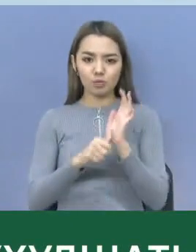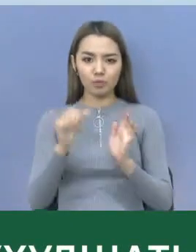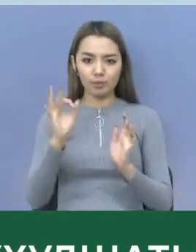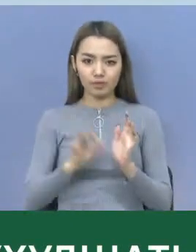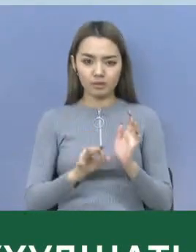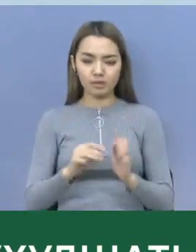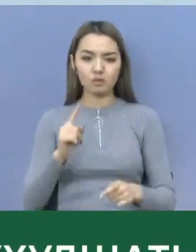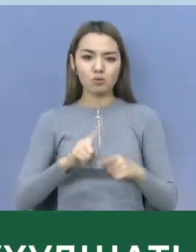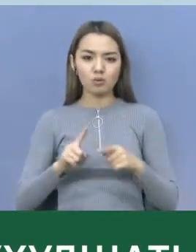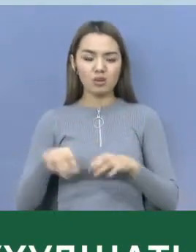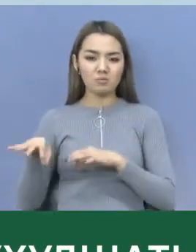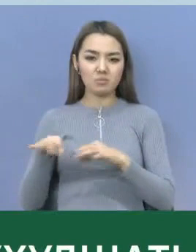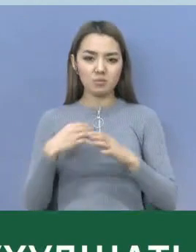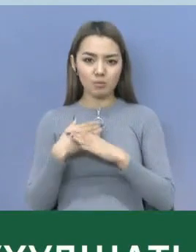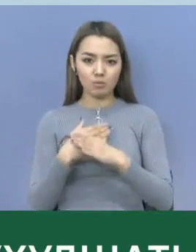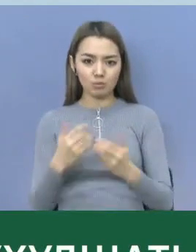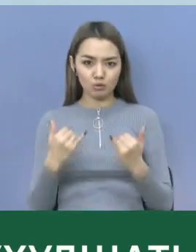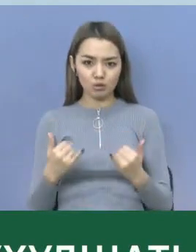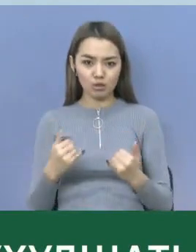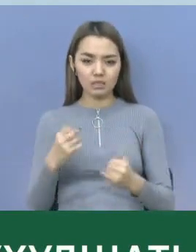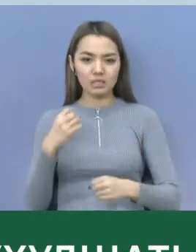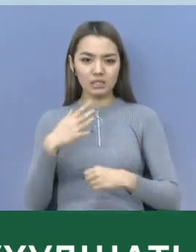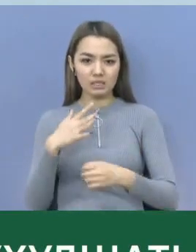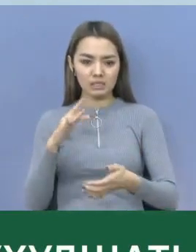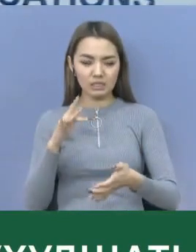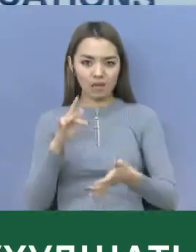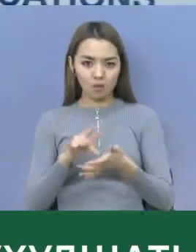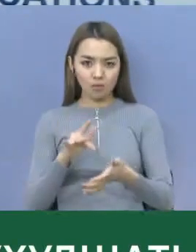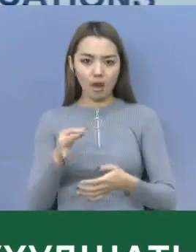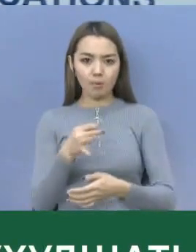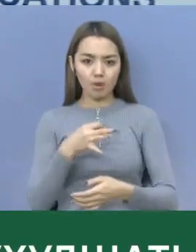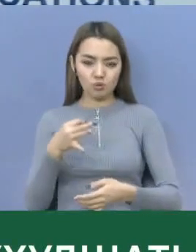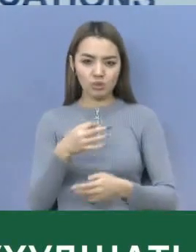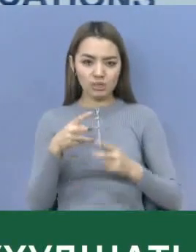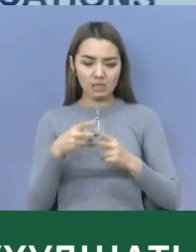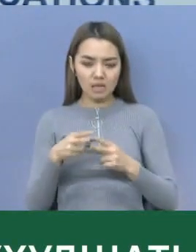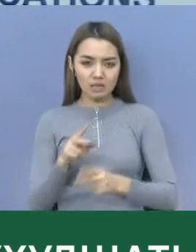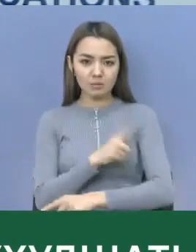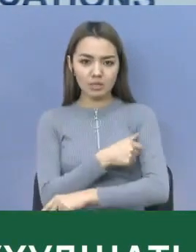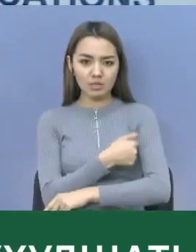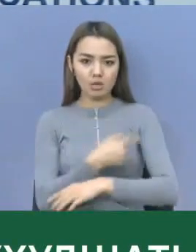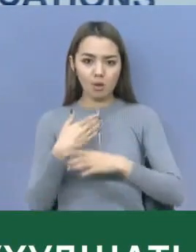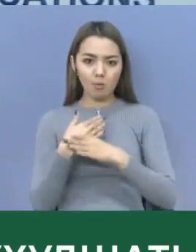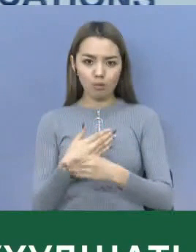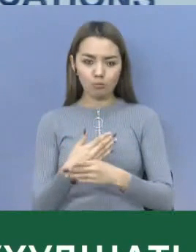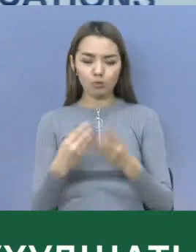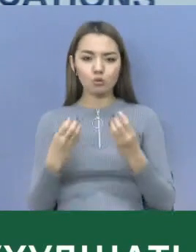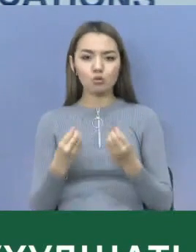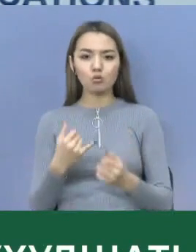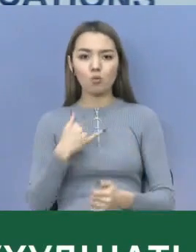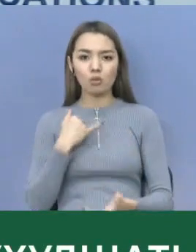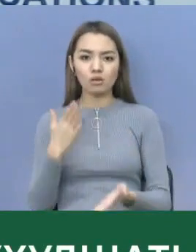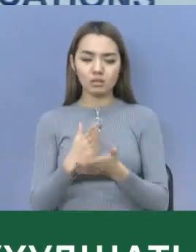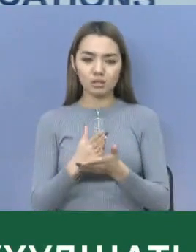86%. Скорая медицинская помощь на сегодняшний день оказывается централизована областной станции скорой медицинской помощи. Также в составе у